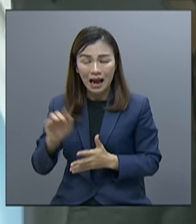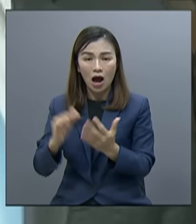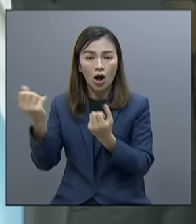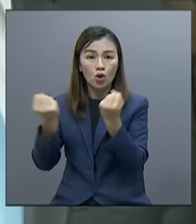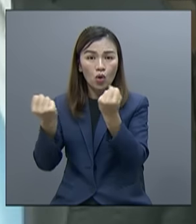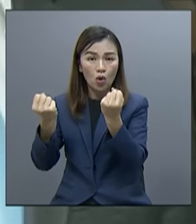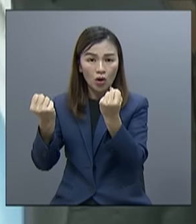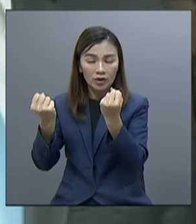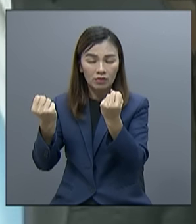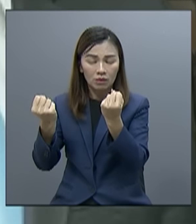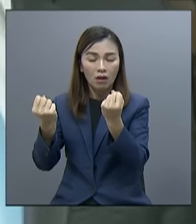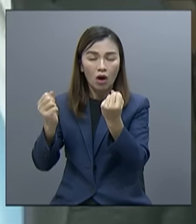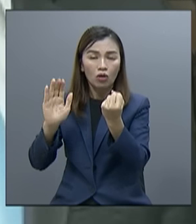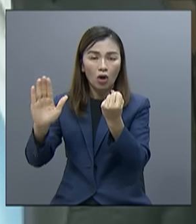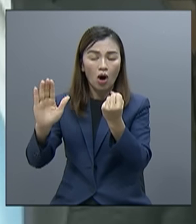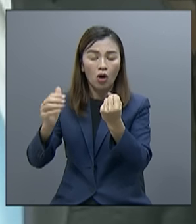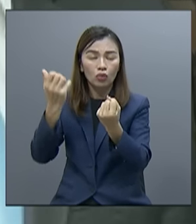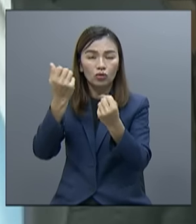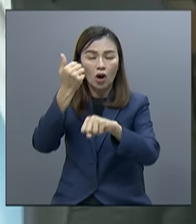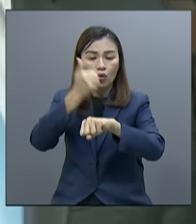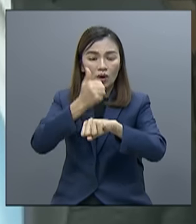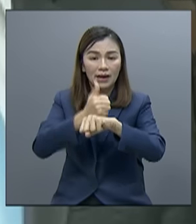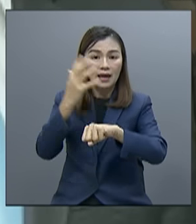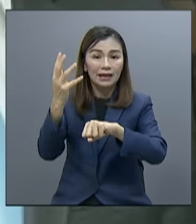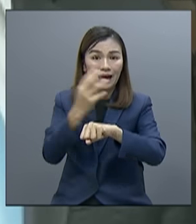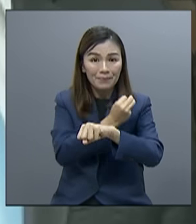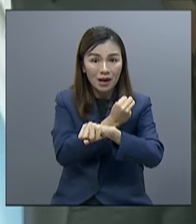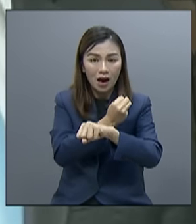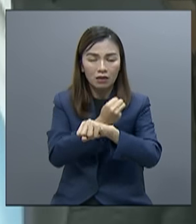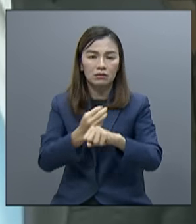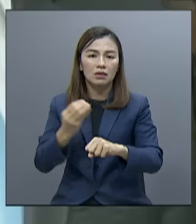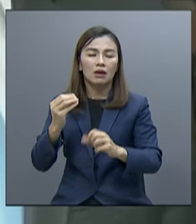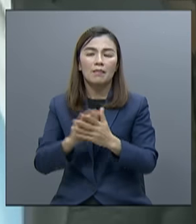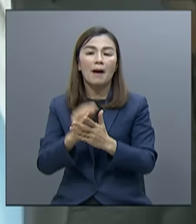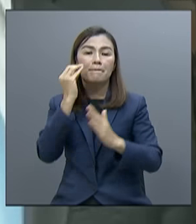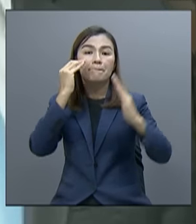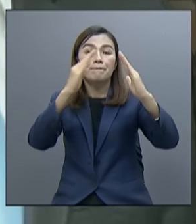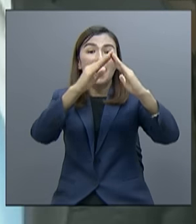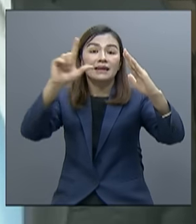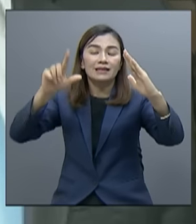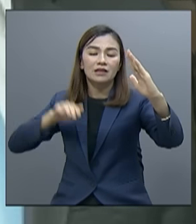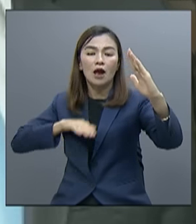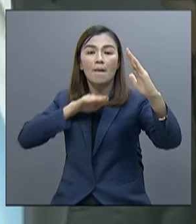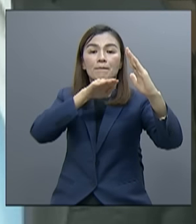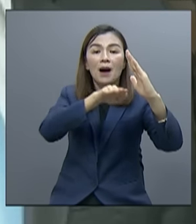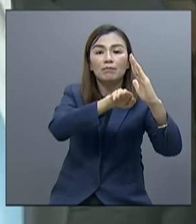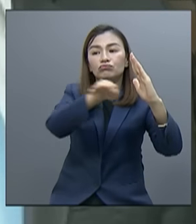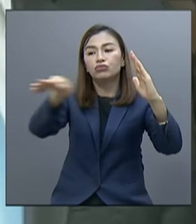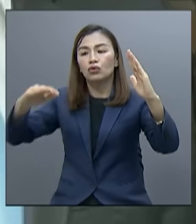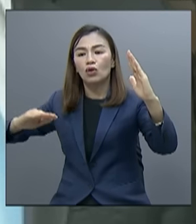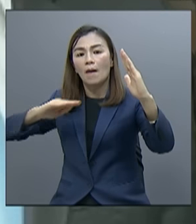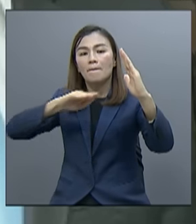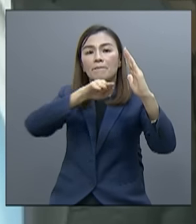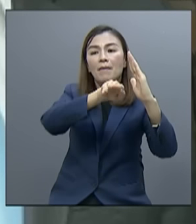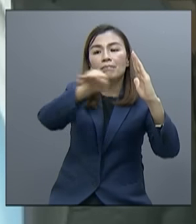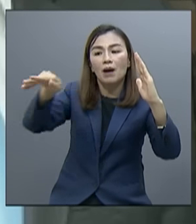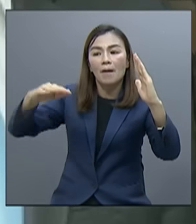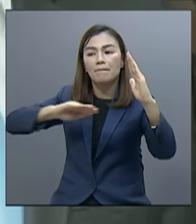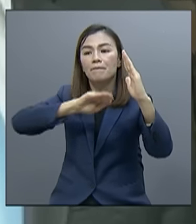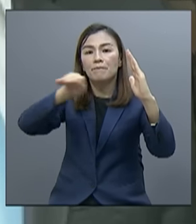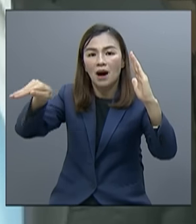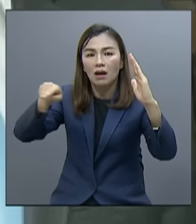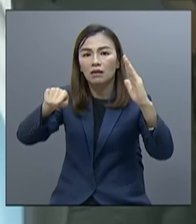การเมืองต่างๆทุกพรรคที่ร่วมรัฐบาลเนี่ยวิ่งเข้าบ้านจันทร์สองราและออกมาเป็นชื่อคุณชัยเกษมเนี่ยอันนั้นถ้าหากว่าเป็น